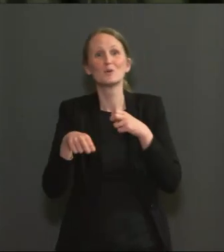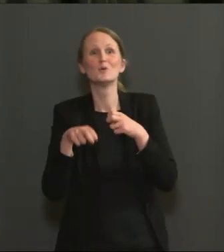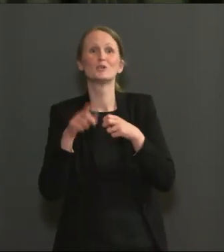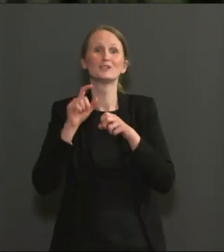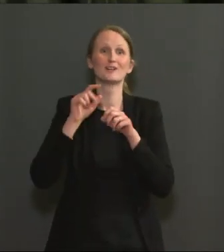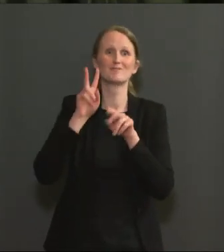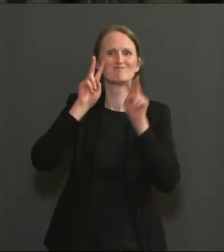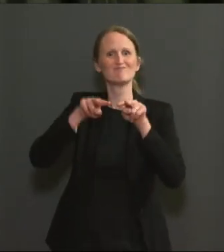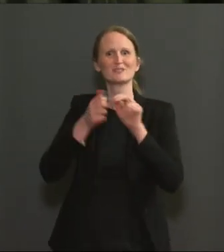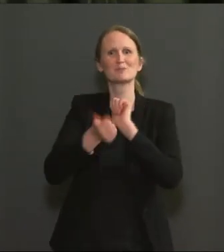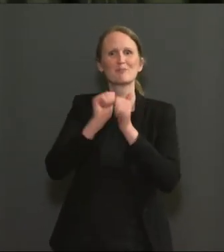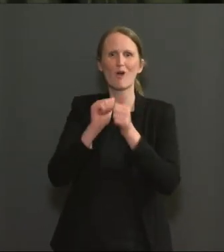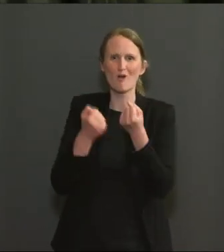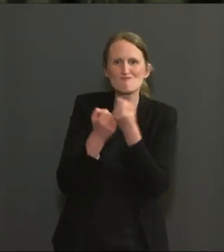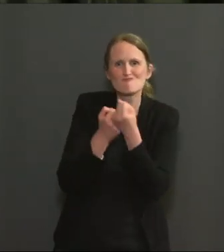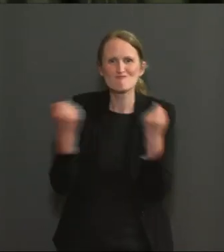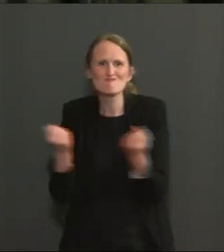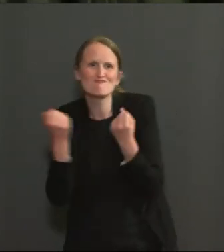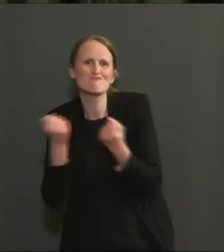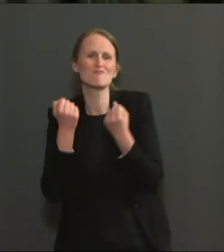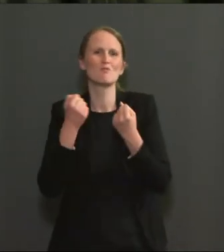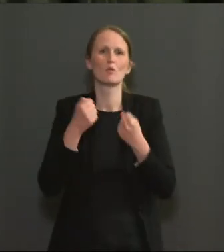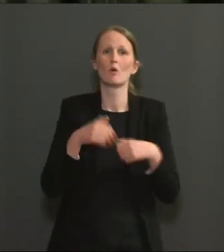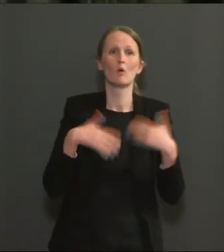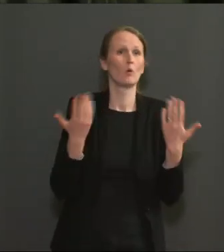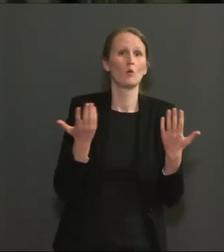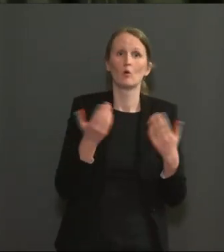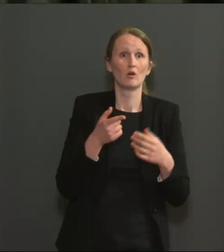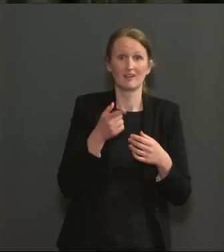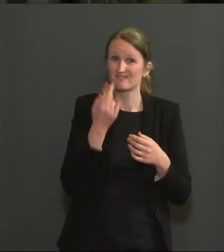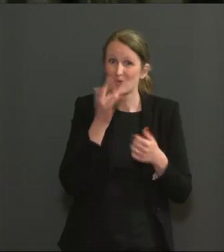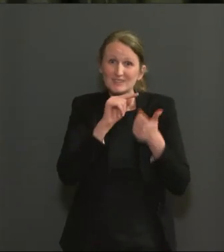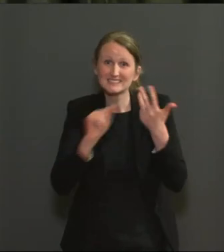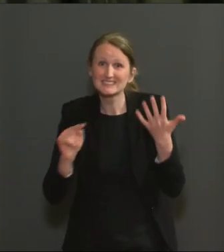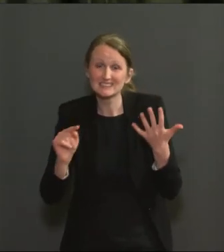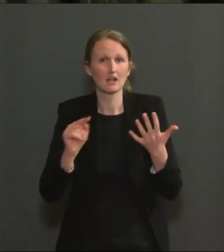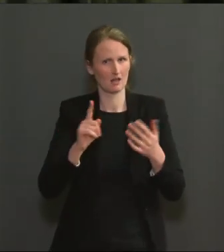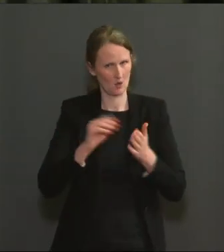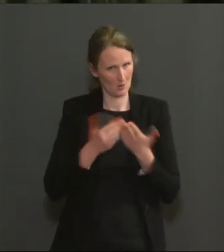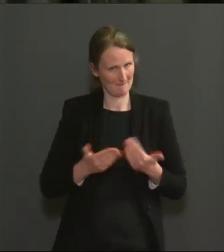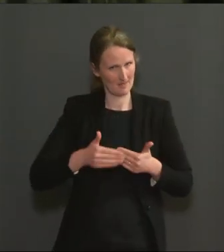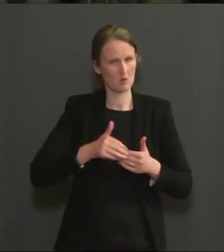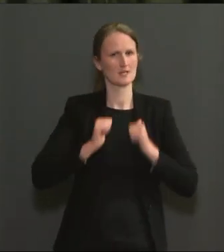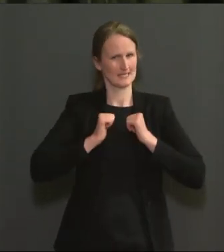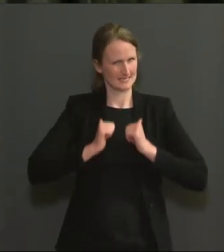règles nous devons rester mobilisés encore et encore dans les semaines à venir ne lâchons rien au virus